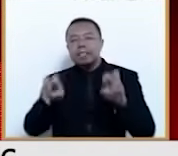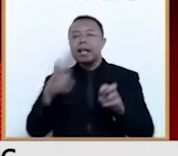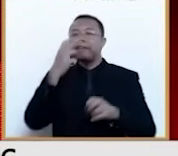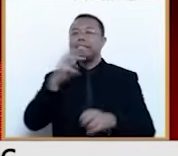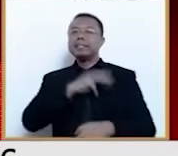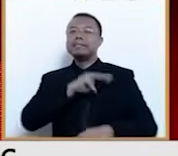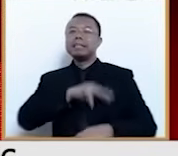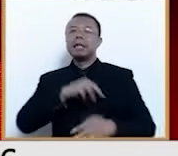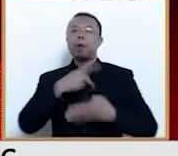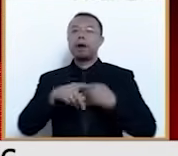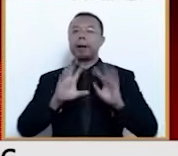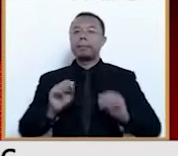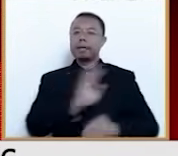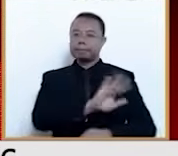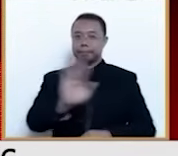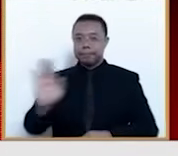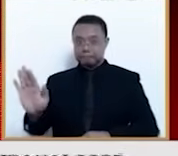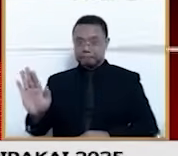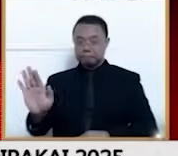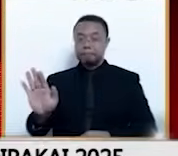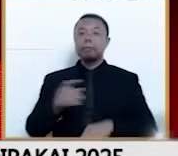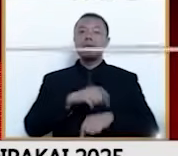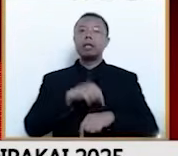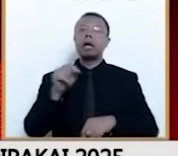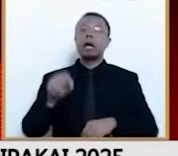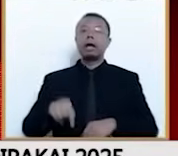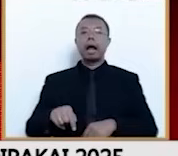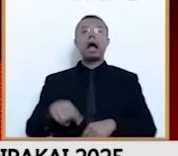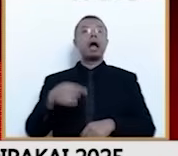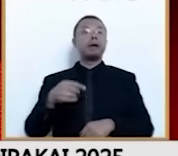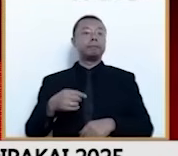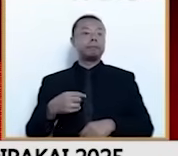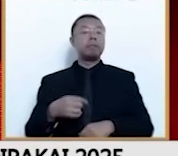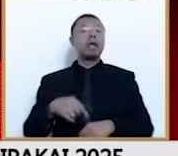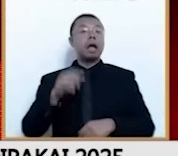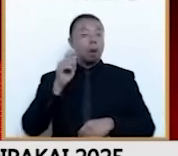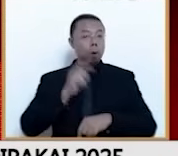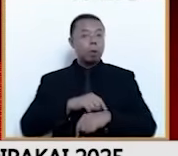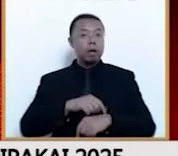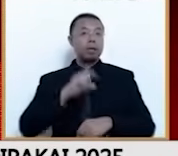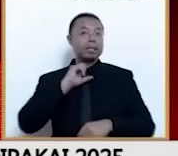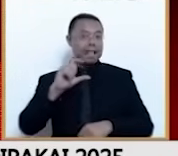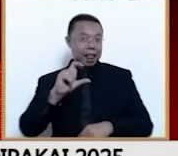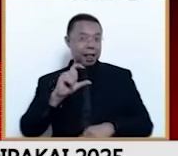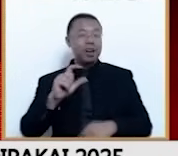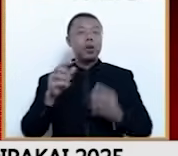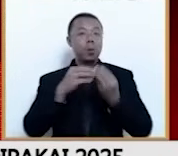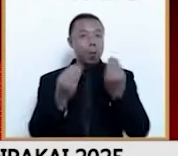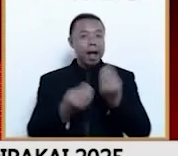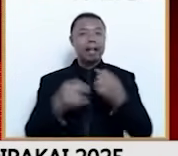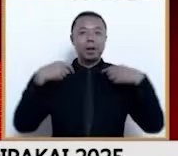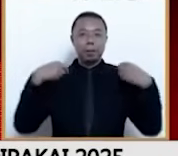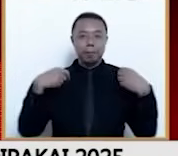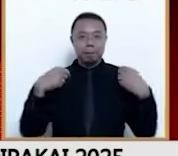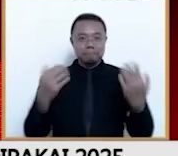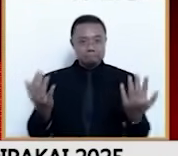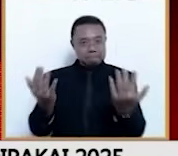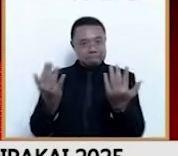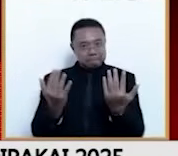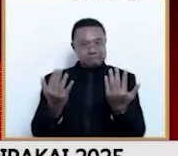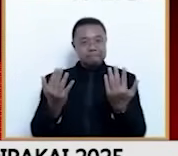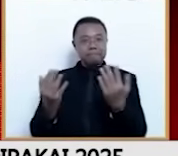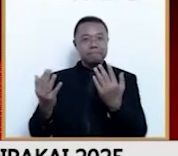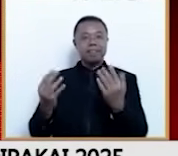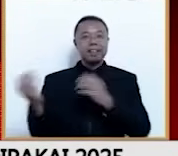dan juga program kerja. Nah, kali ini adalah saatnya para calon wakil gubernur yang akan